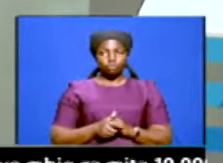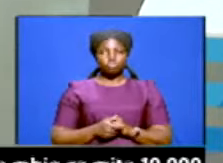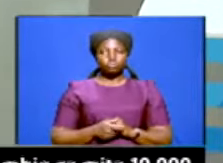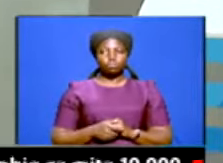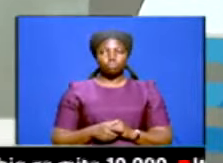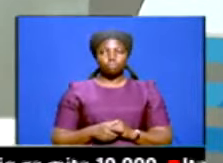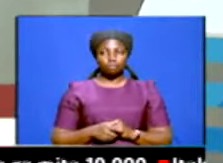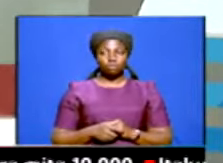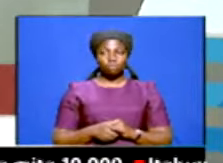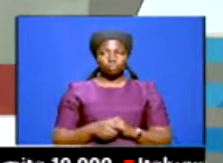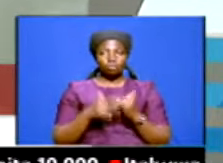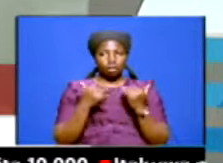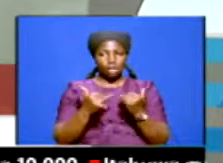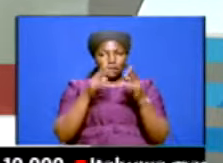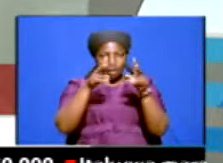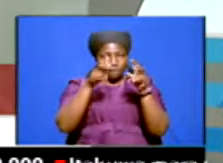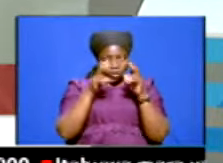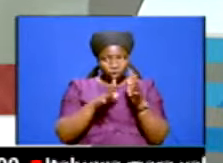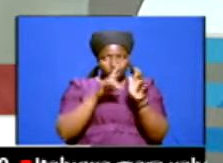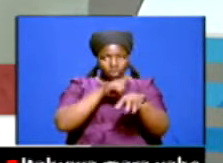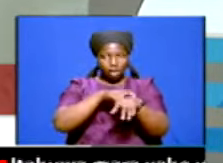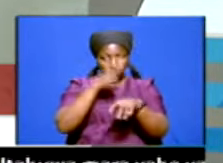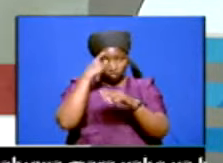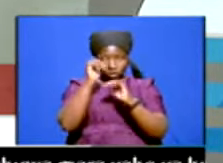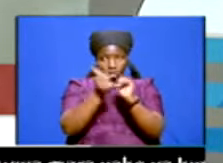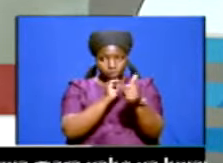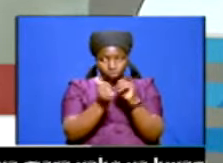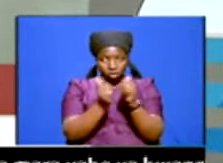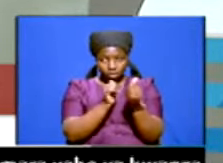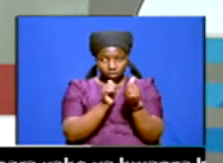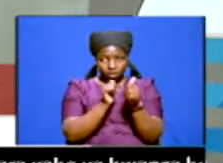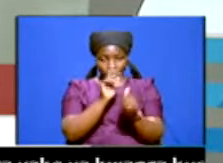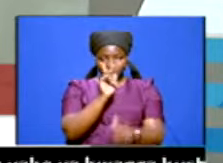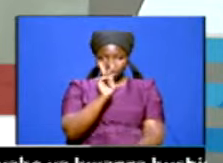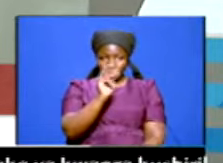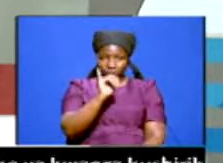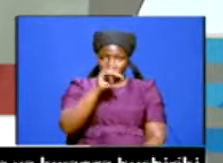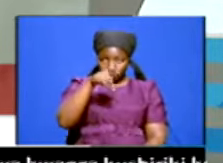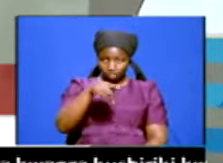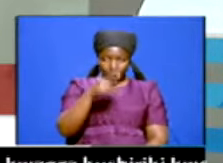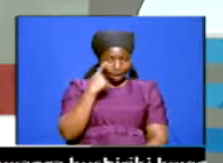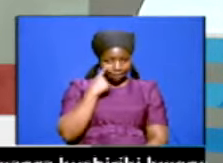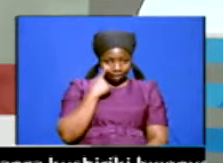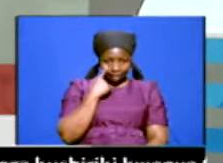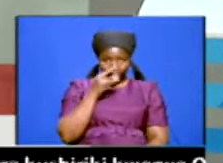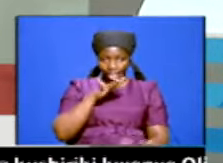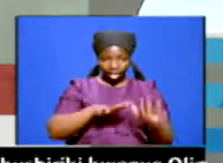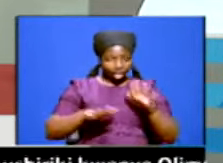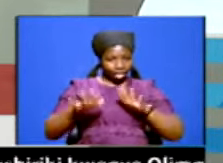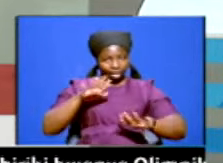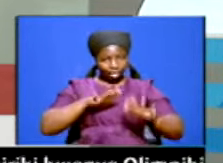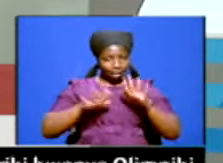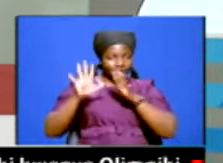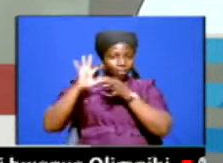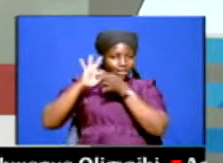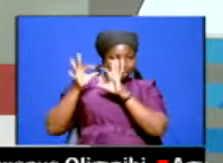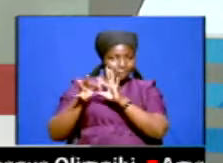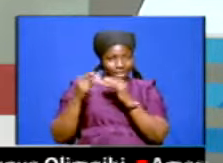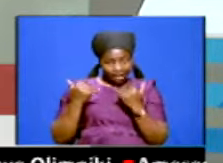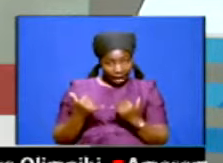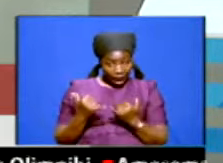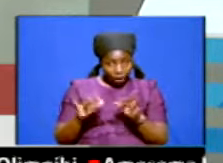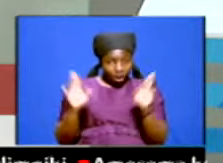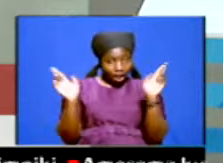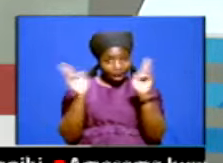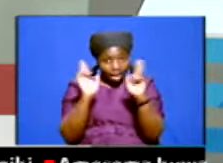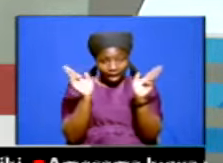Na sasa mtazamaji, umewadia wakati wa sport. Bila shaka Kip, naona ile hatihati ya Olimpiki hatimaye imefikia mwisho,